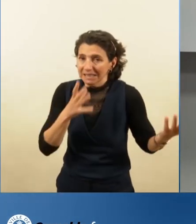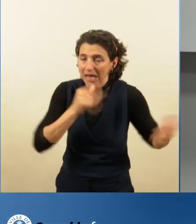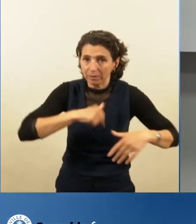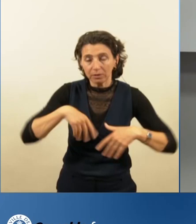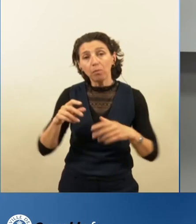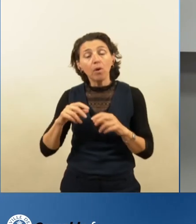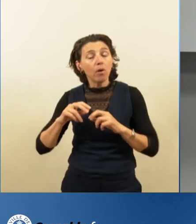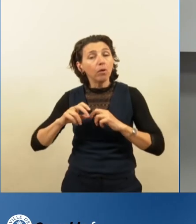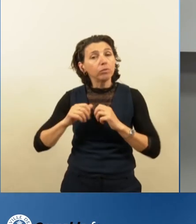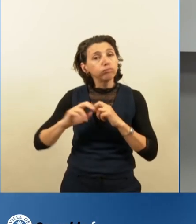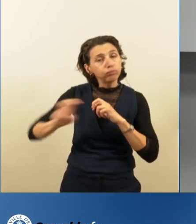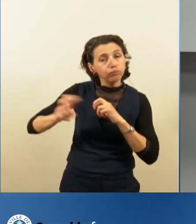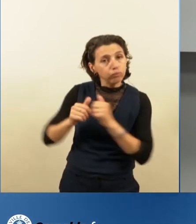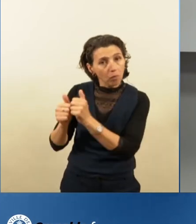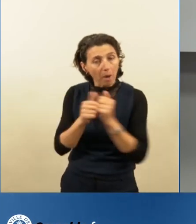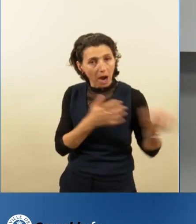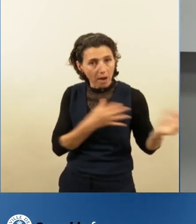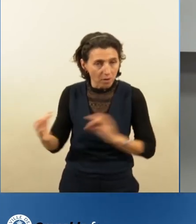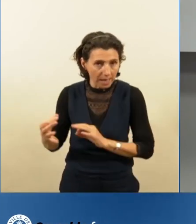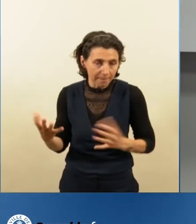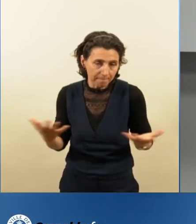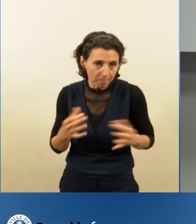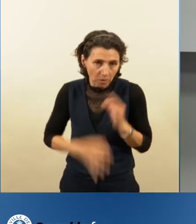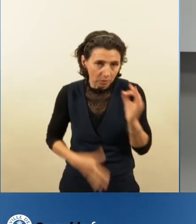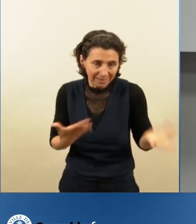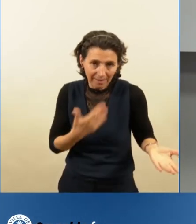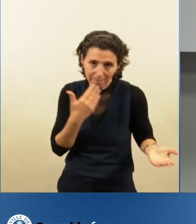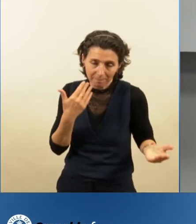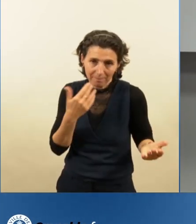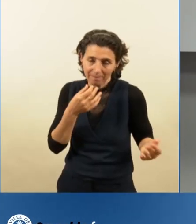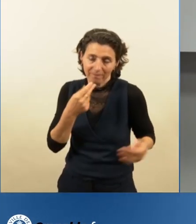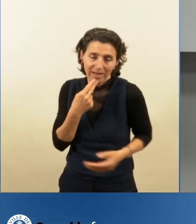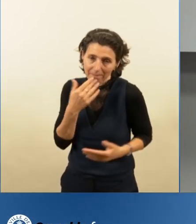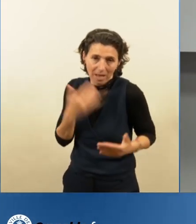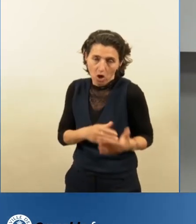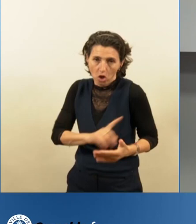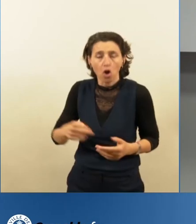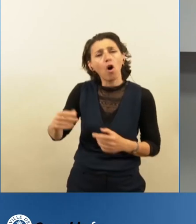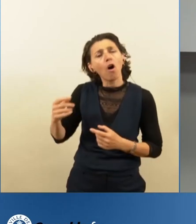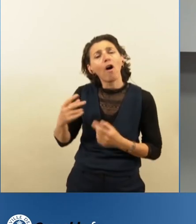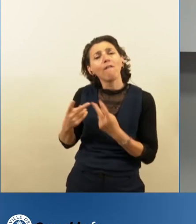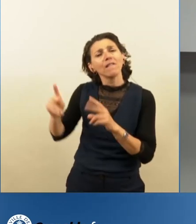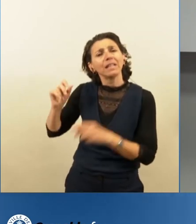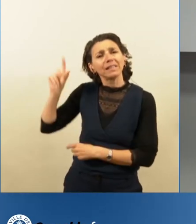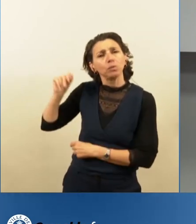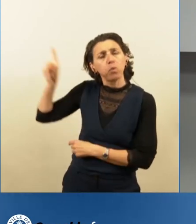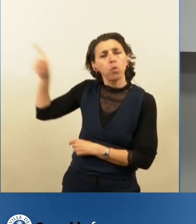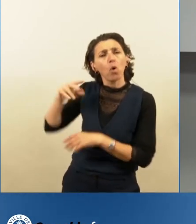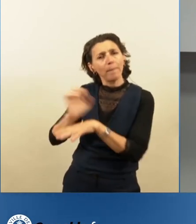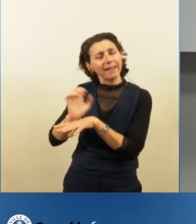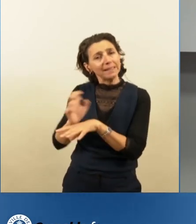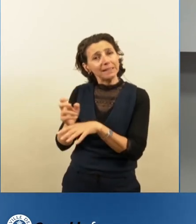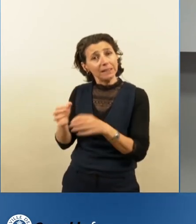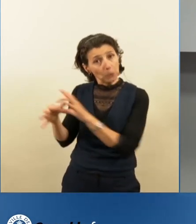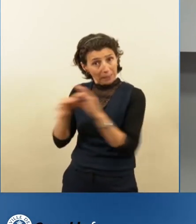n'est pas forcément le plus efficace la ville de Strasbourg la métropole de Strasbourg a mis en place ces sortes de taxi collectives que